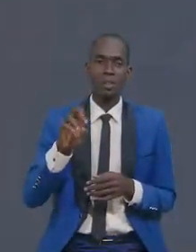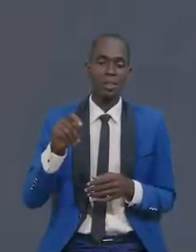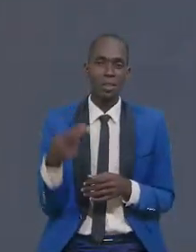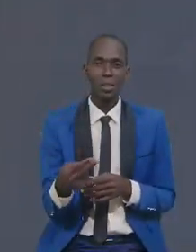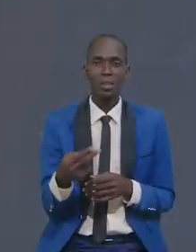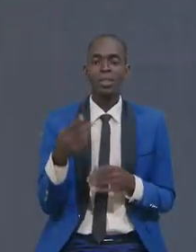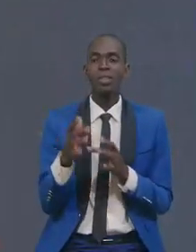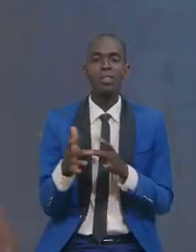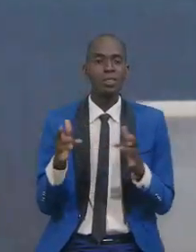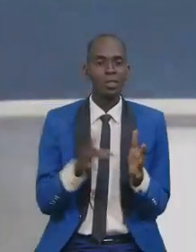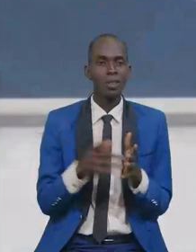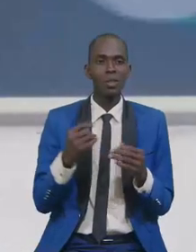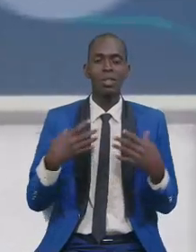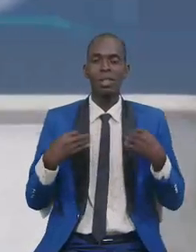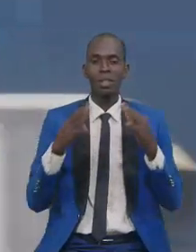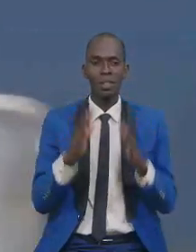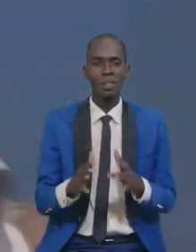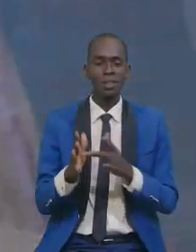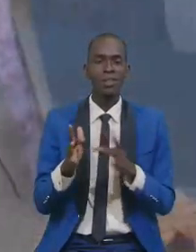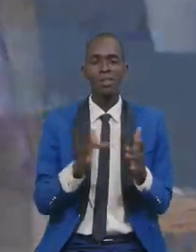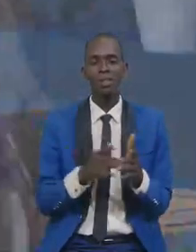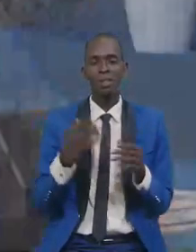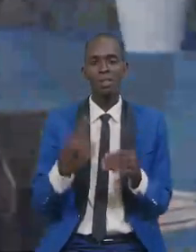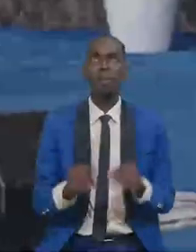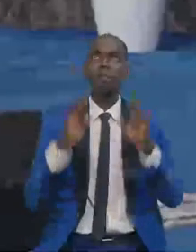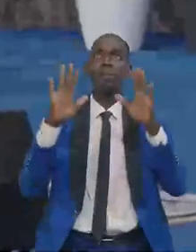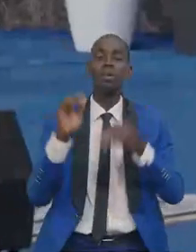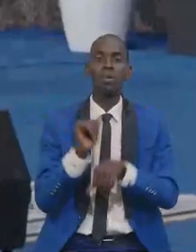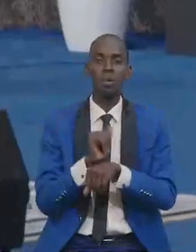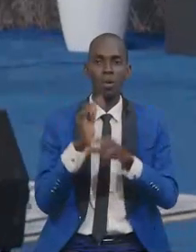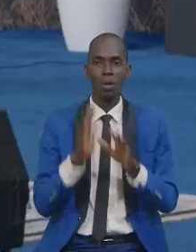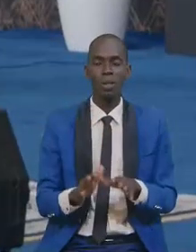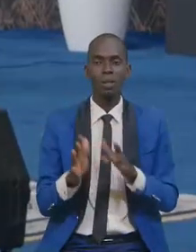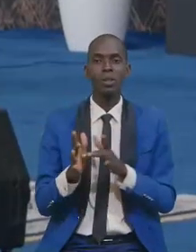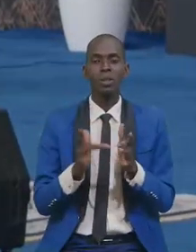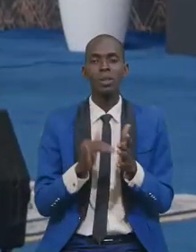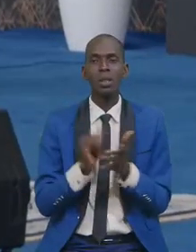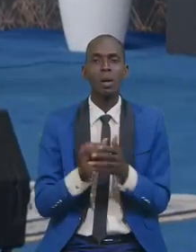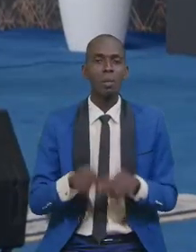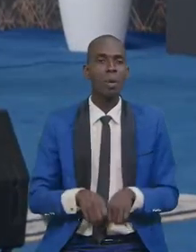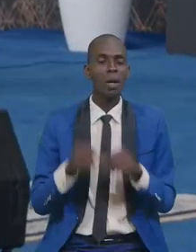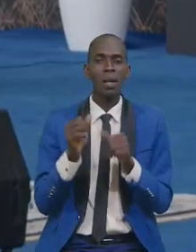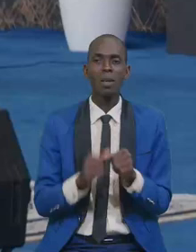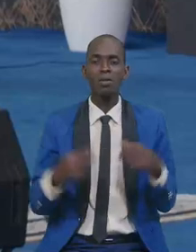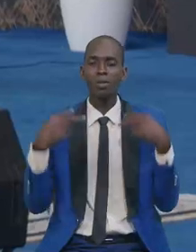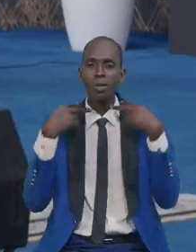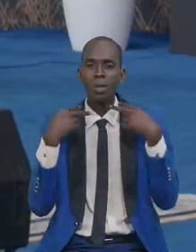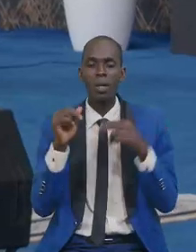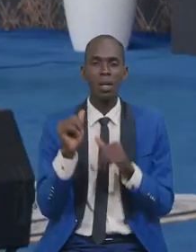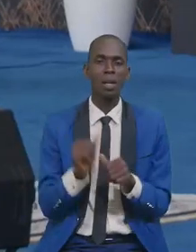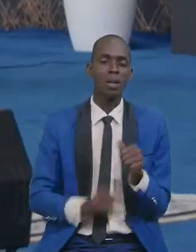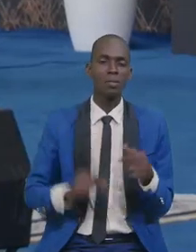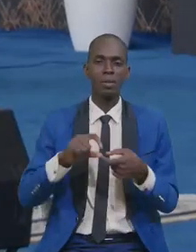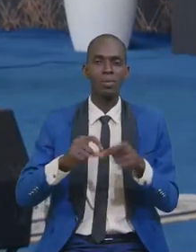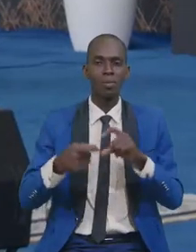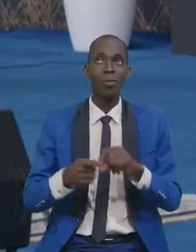le guérisseur, c'est Jésus celui qui opère des miracles, c'est Jésus qui brise tous les jougs et qui détruit